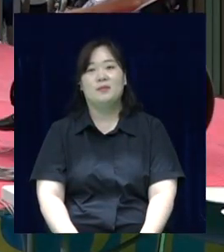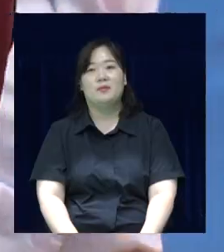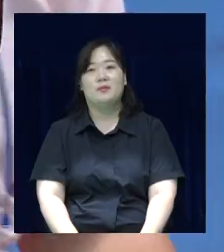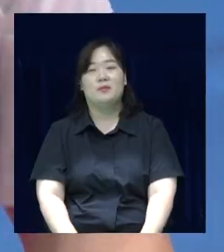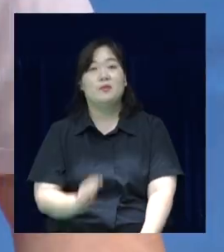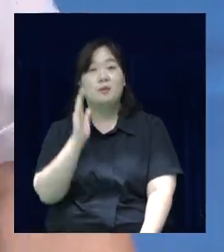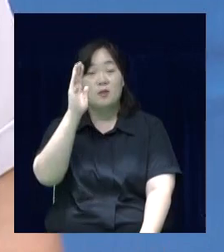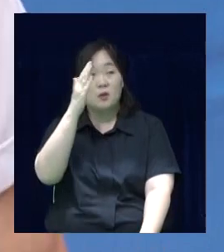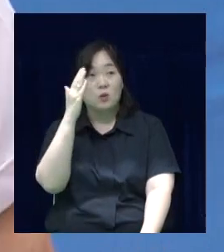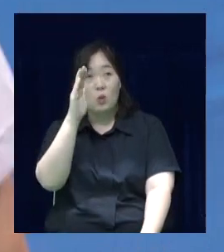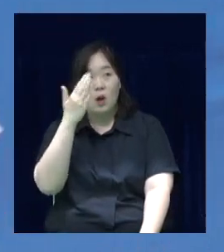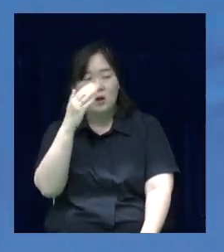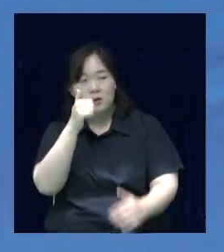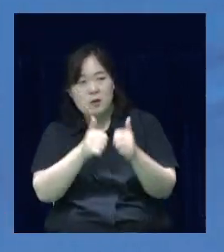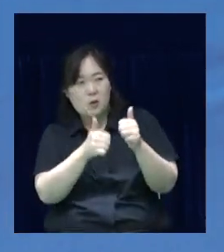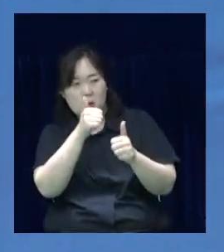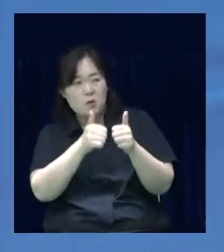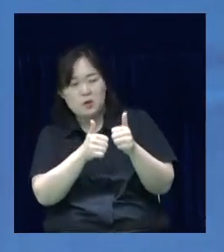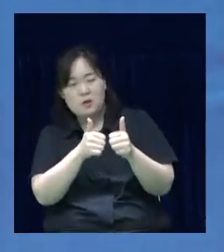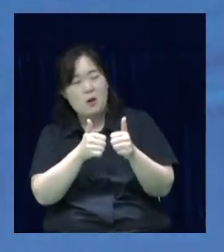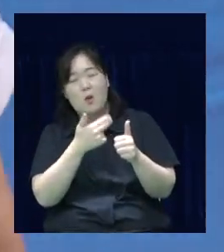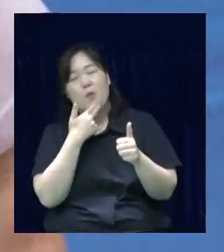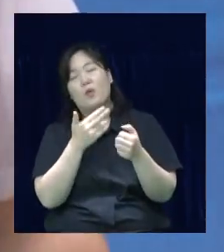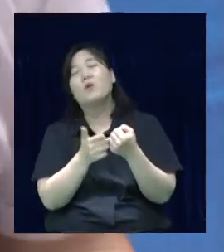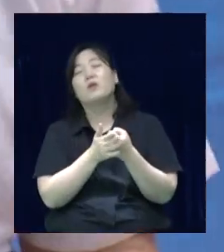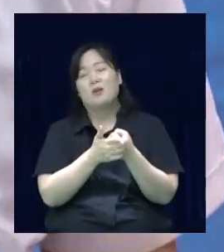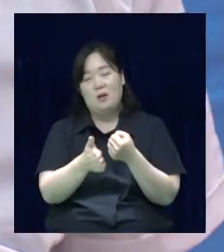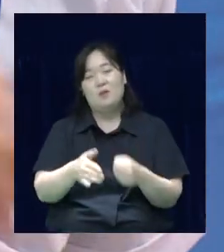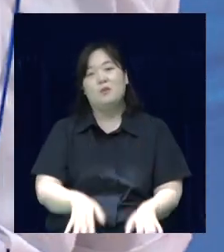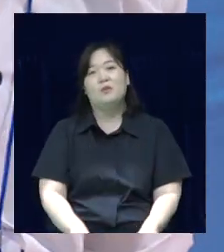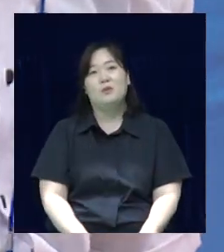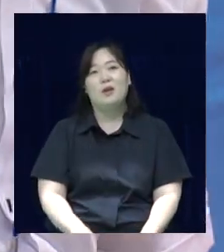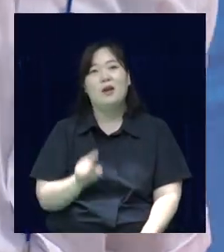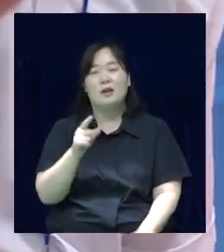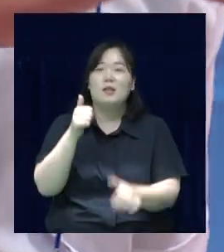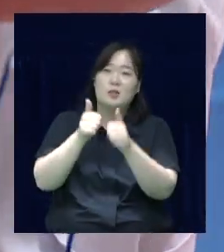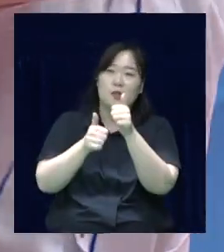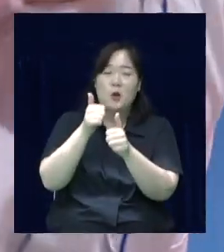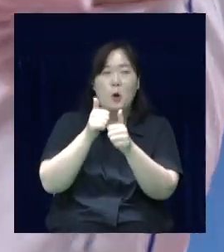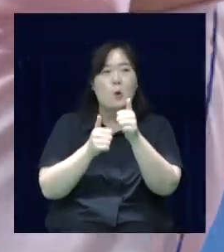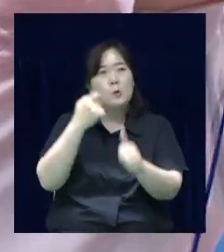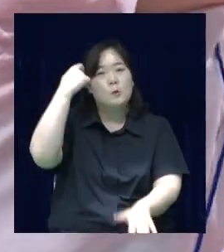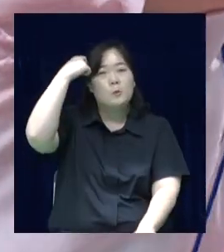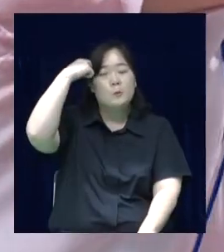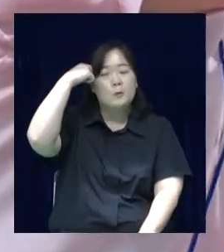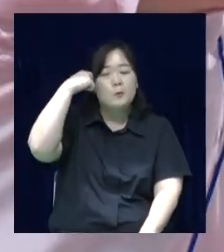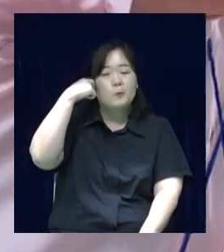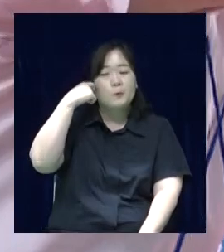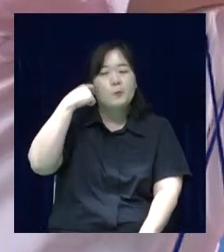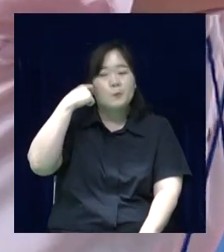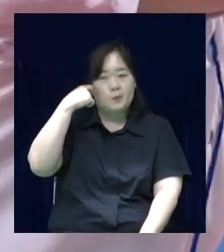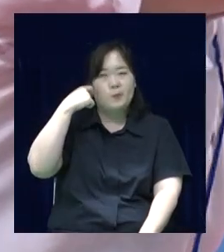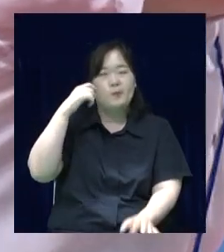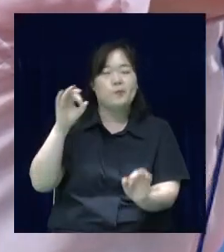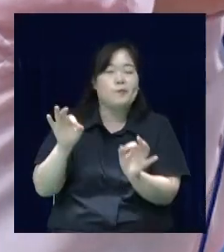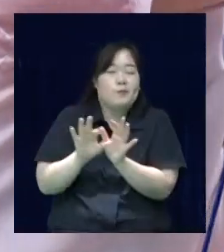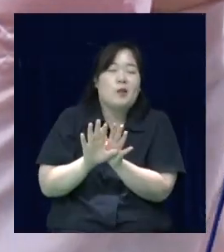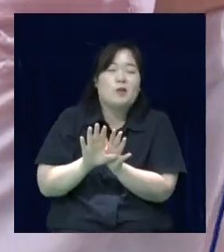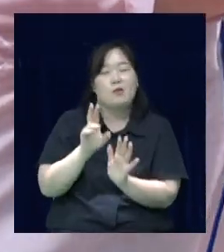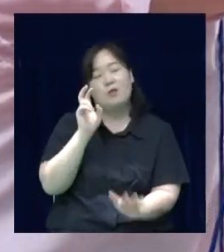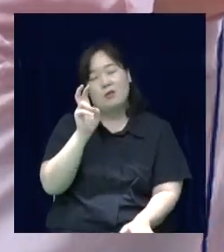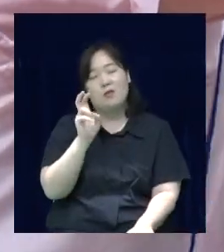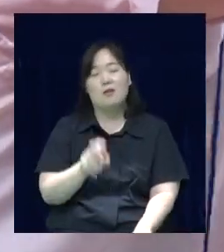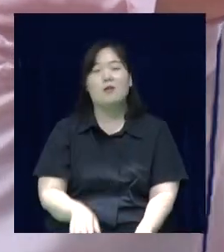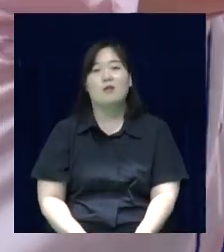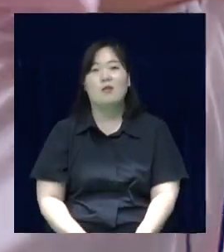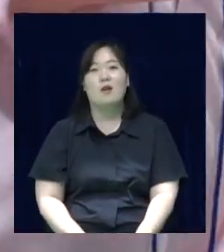최근에 경기가 많지 않아서 그렇죠. 어떤 경기 경험의 부재로 인한 어떤 경기력 저하가 아닐까 이렇게 생각되어집니다. 사실 모든 이제